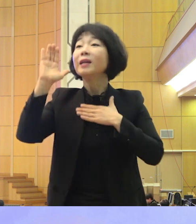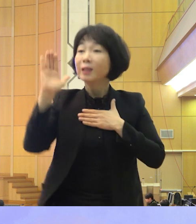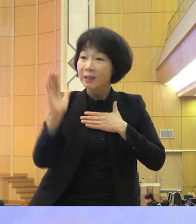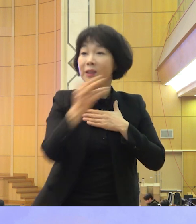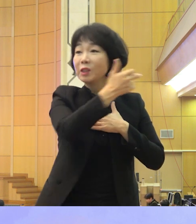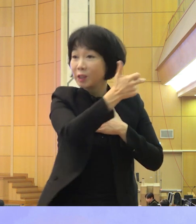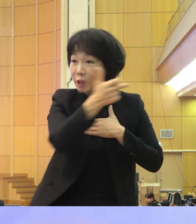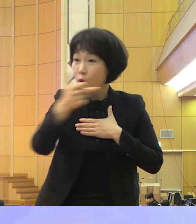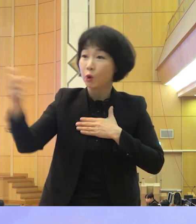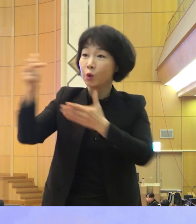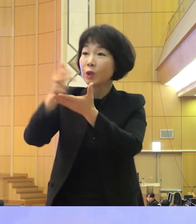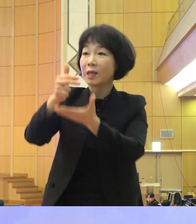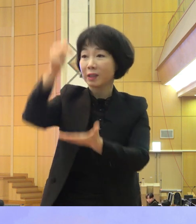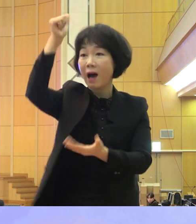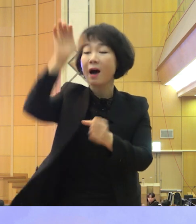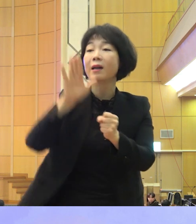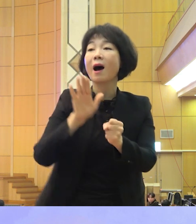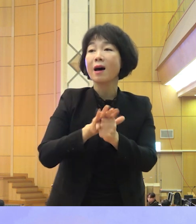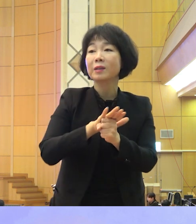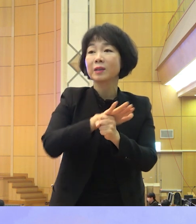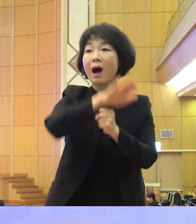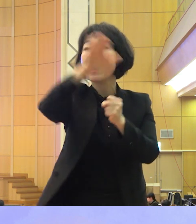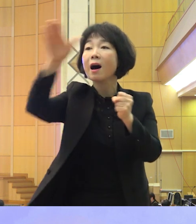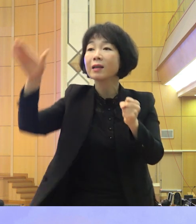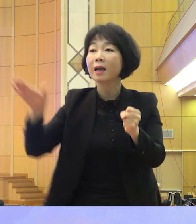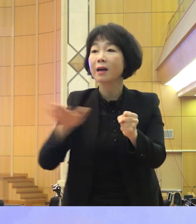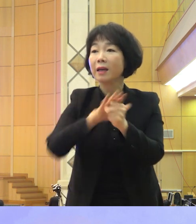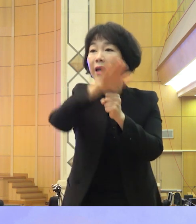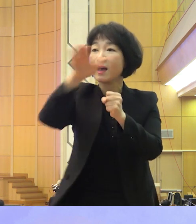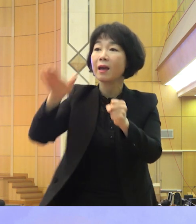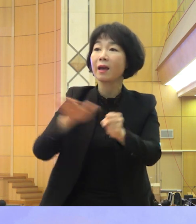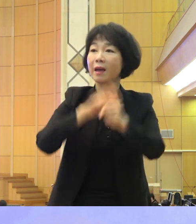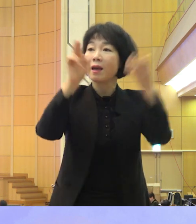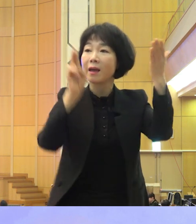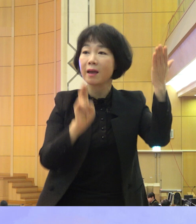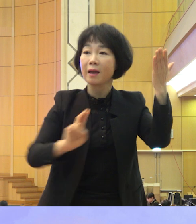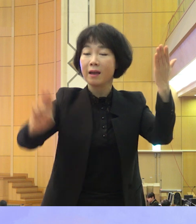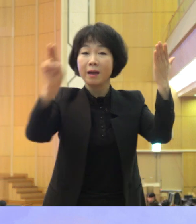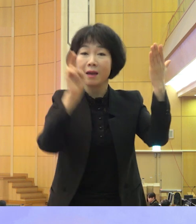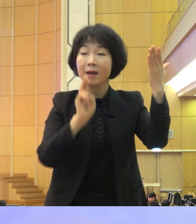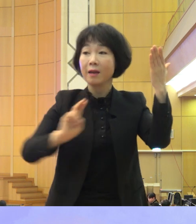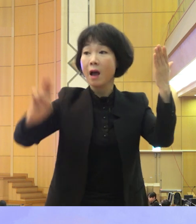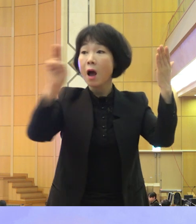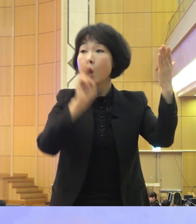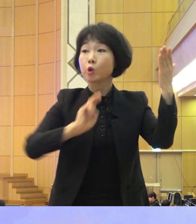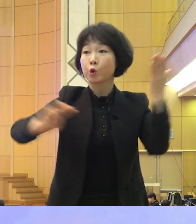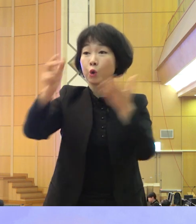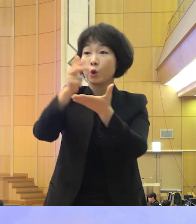변화되었네. 크신 주의 사랑, 주님의 크신 사랑,